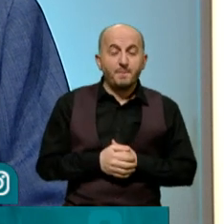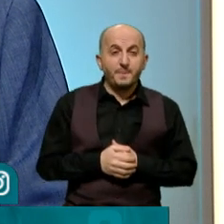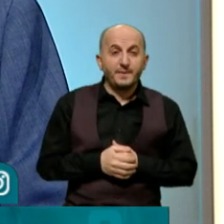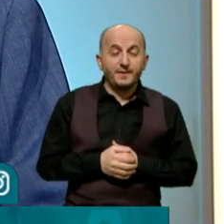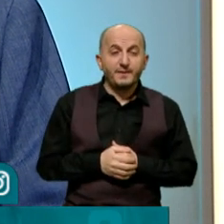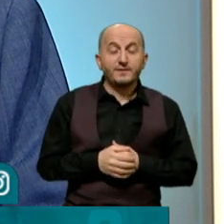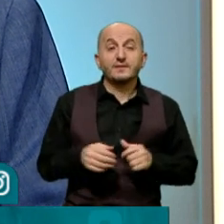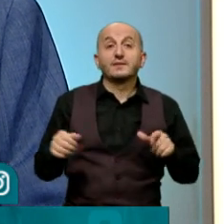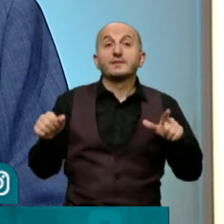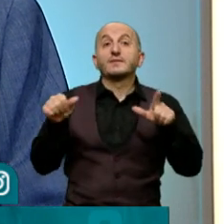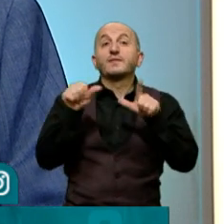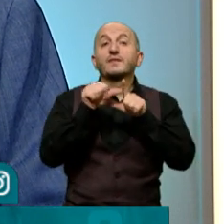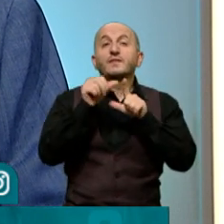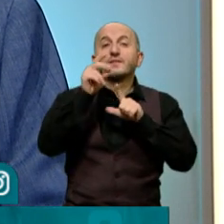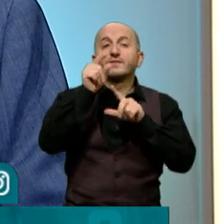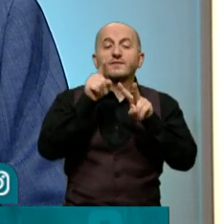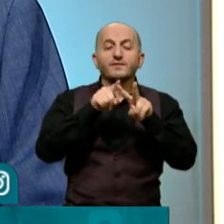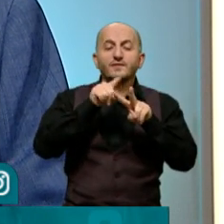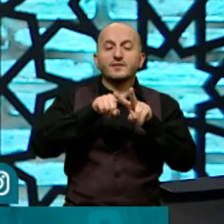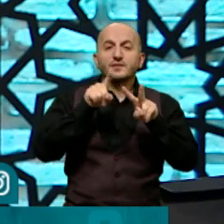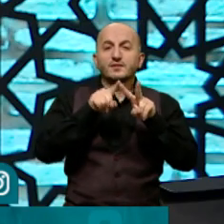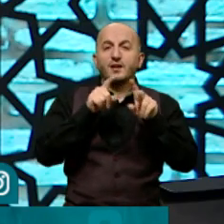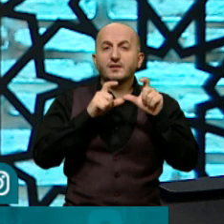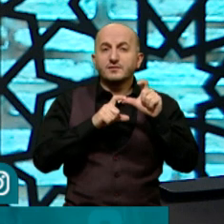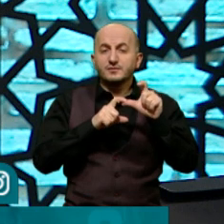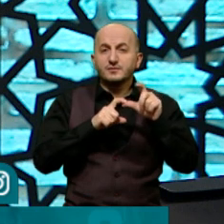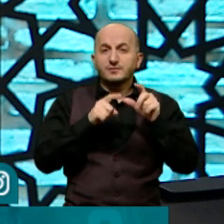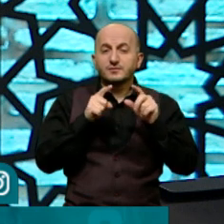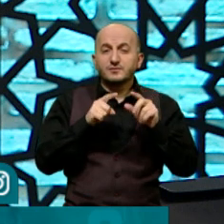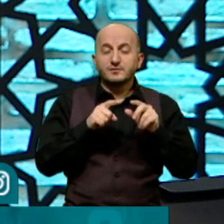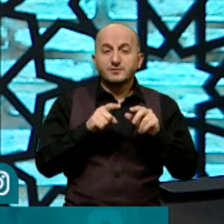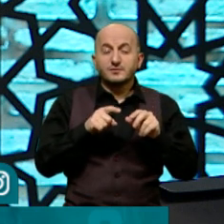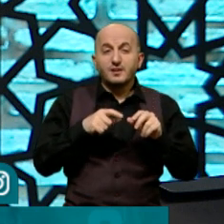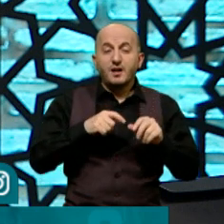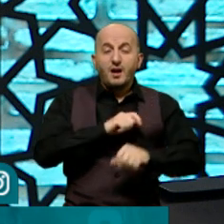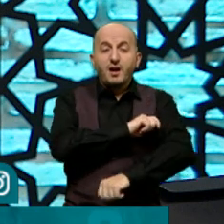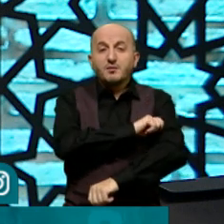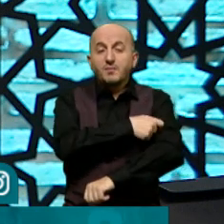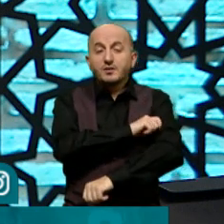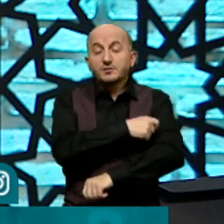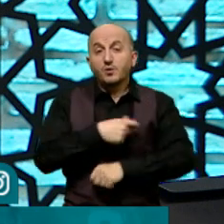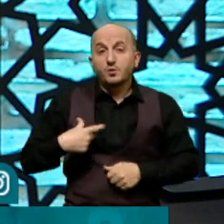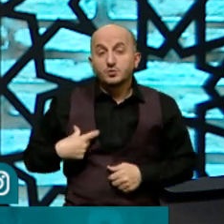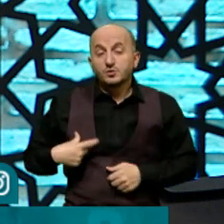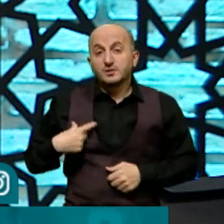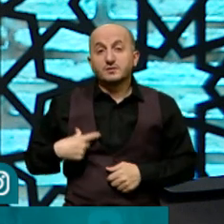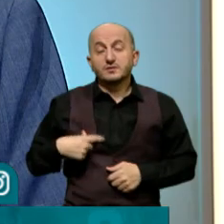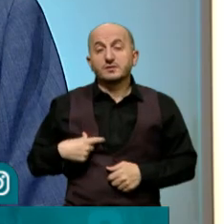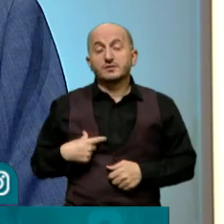şimdi. Bu finans kurumları var. Hocam Almanya'da bu sistem var mıdır yok mudur bunlar bilmiyorum. Almanya özelinde var. Değiştirebilir miyiz? Var tabii, mı orada? Tabii